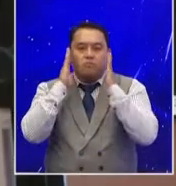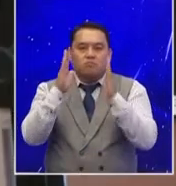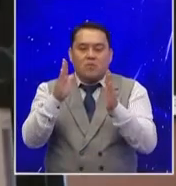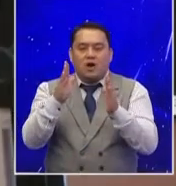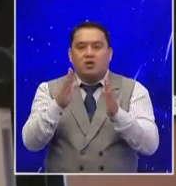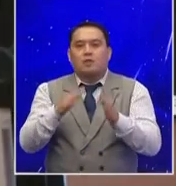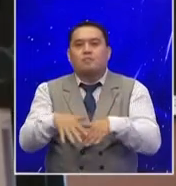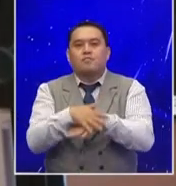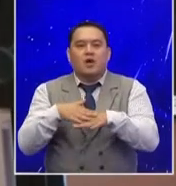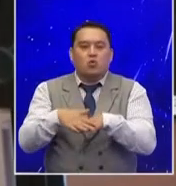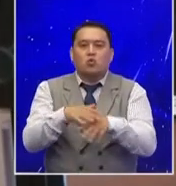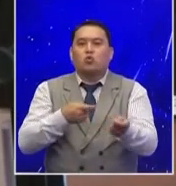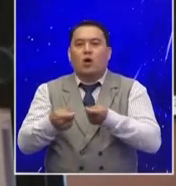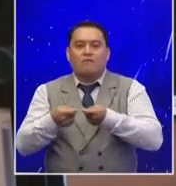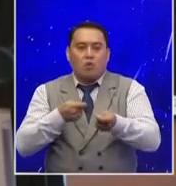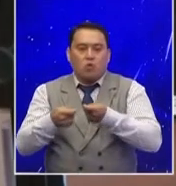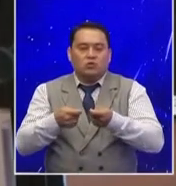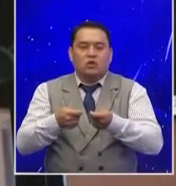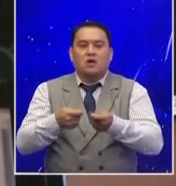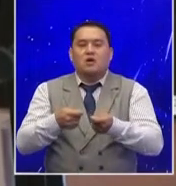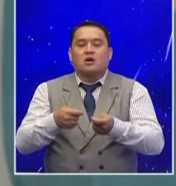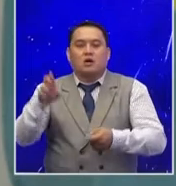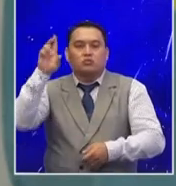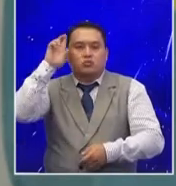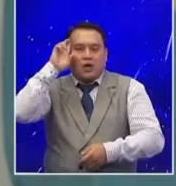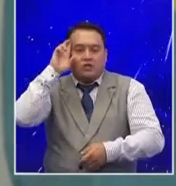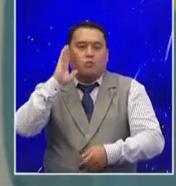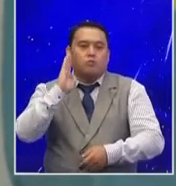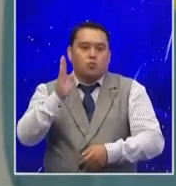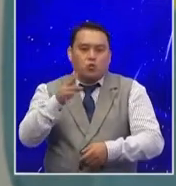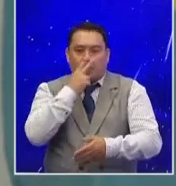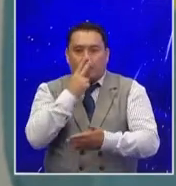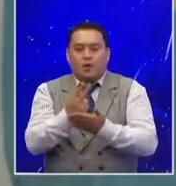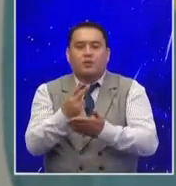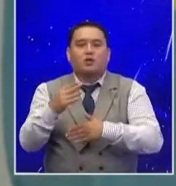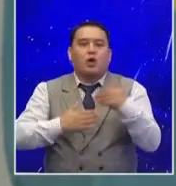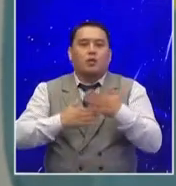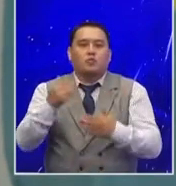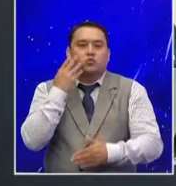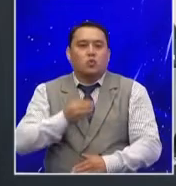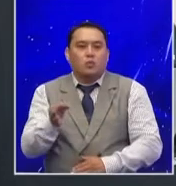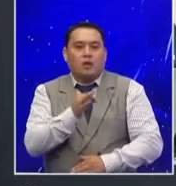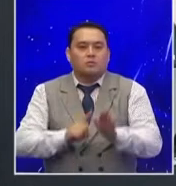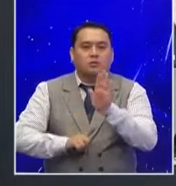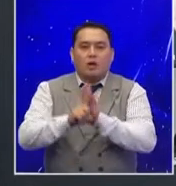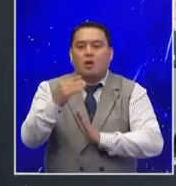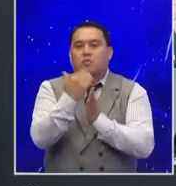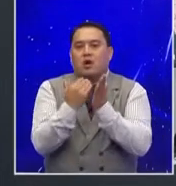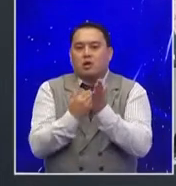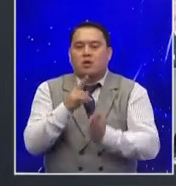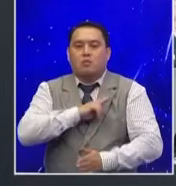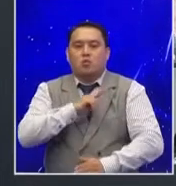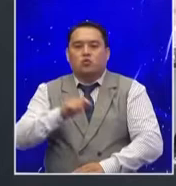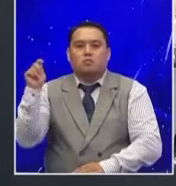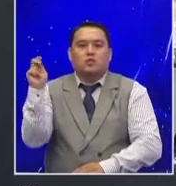диалогу между народом и властью. Так, концепцию слышащего государства уже практикуют в Алматинской области. Стартовала программа с рабочей